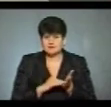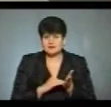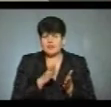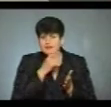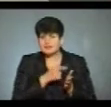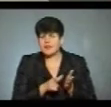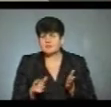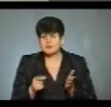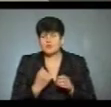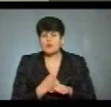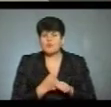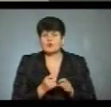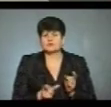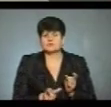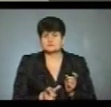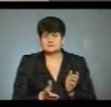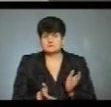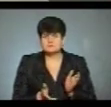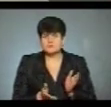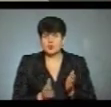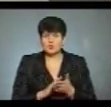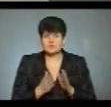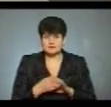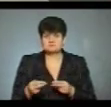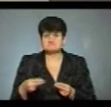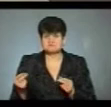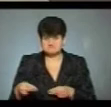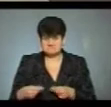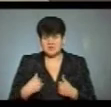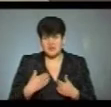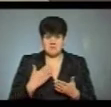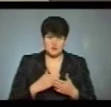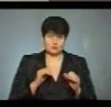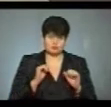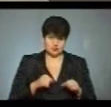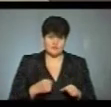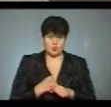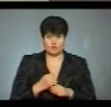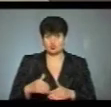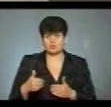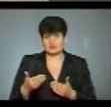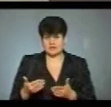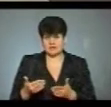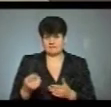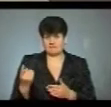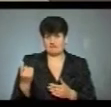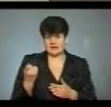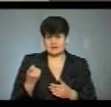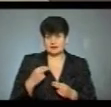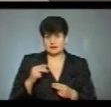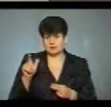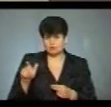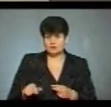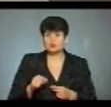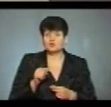його роботи. Контракт ми уклали, я маю можливість, як роботодавець, викликати працівника тільки